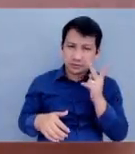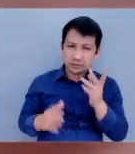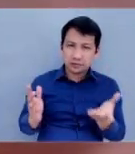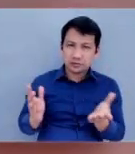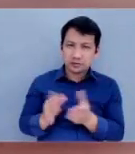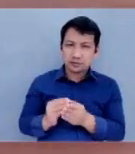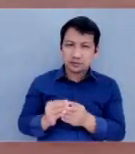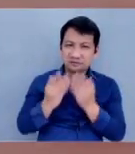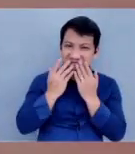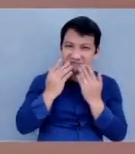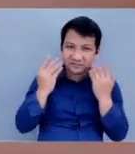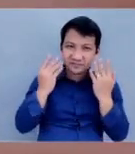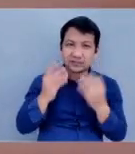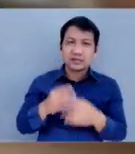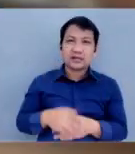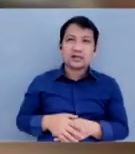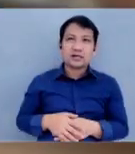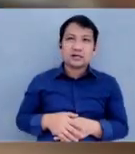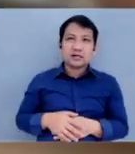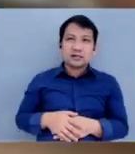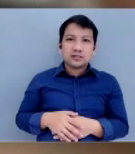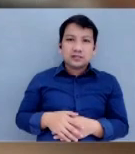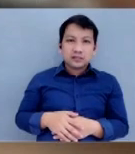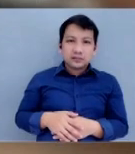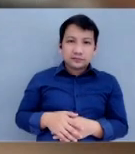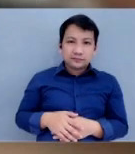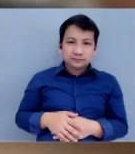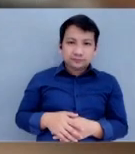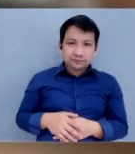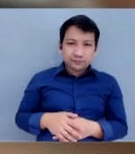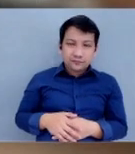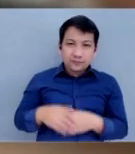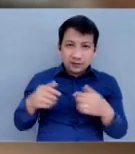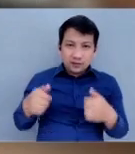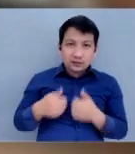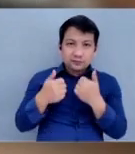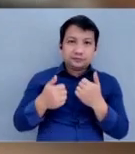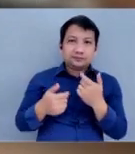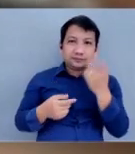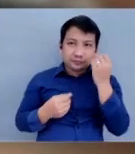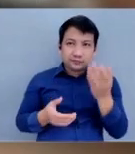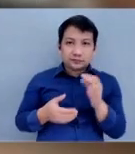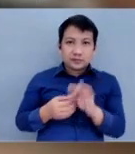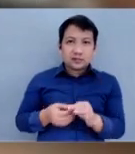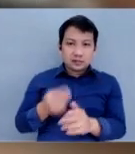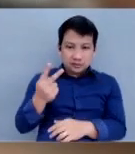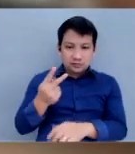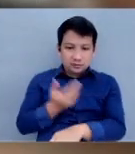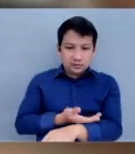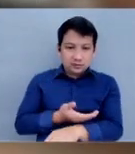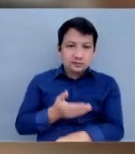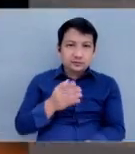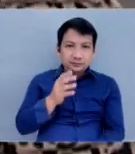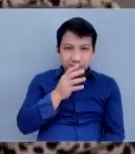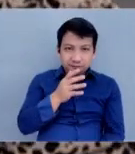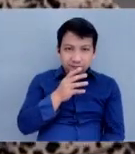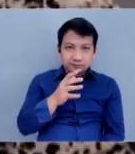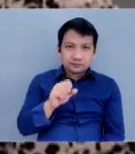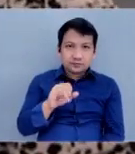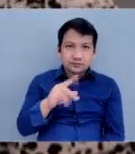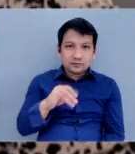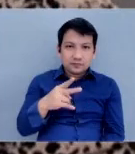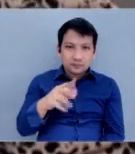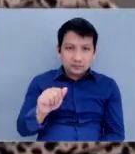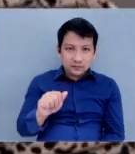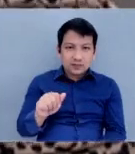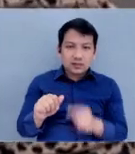mag-smile siya. Light up your face. Yeah. Mas challenging daw ngayon, lalo na dalawa na ang anak ni Mommy Sophia. Paano pag